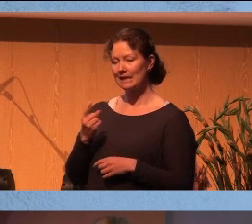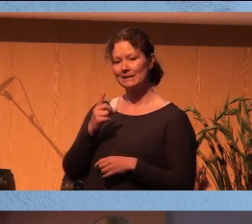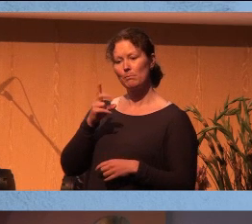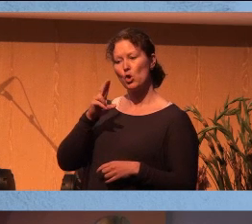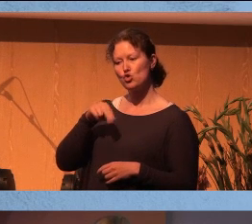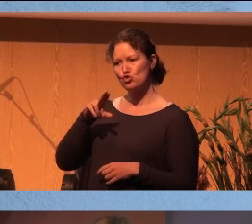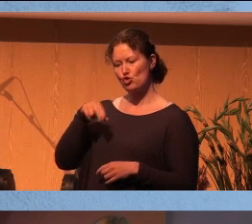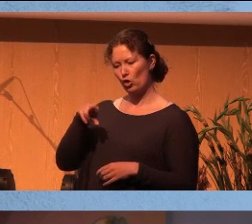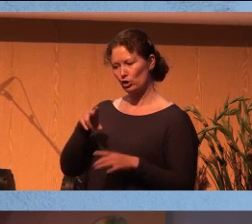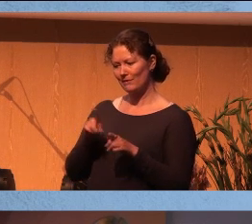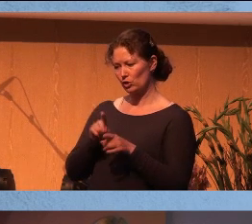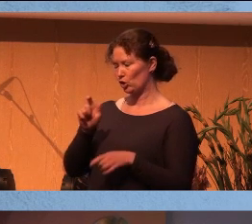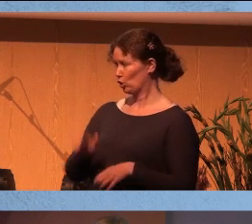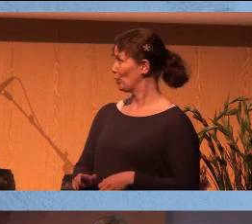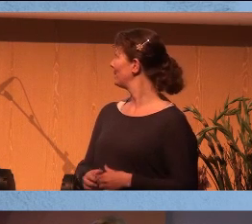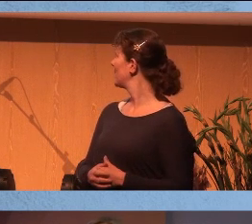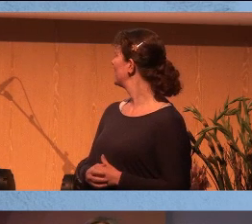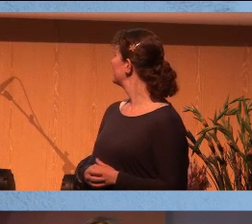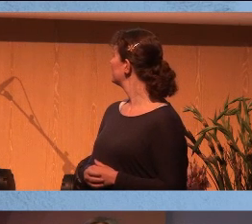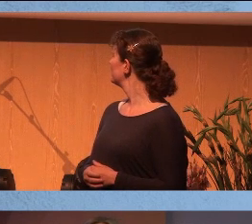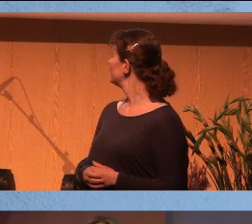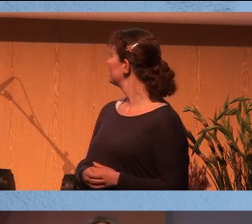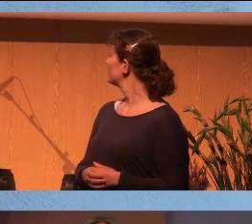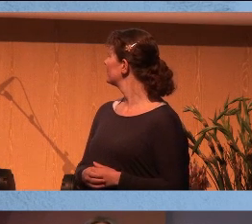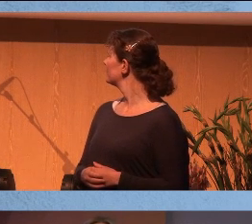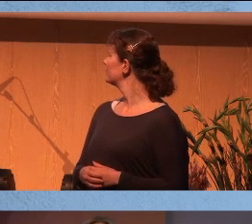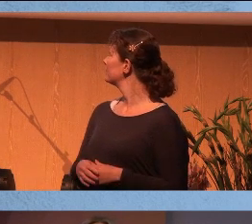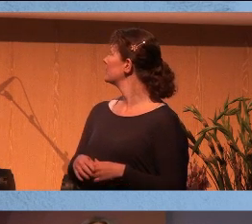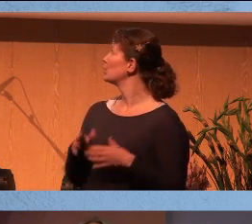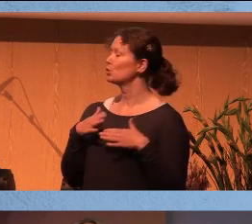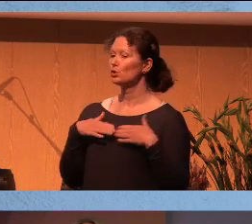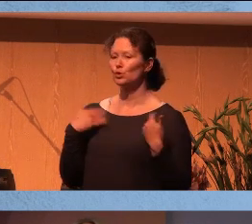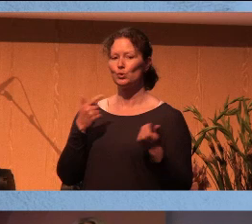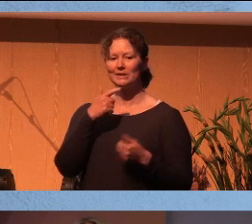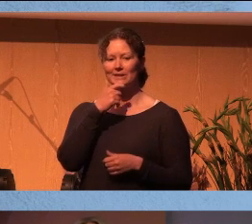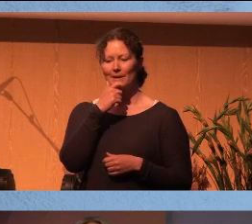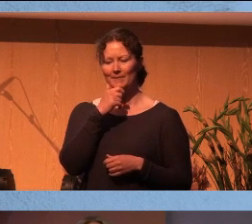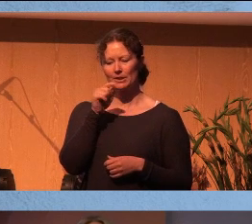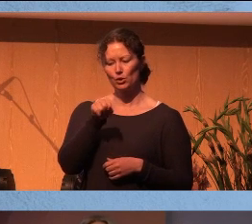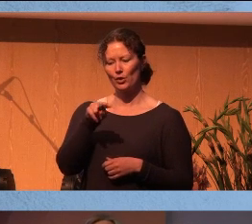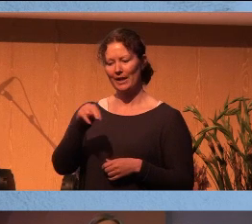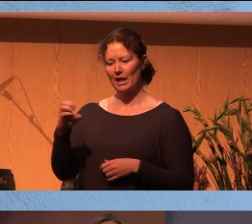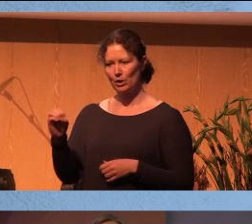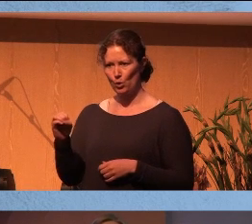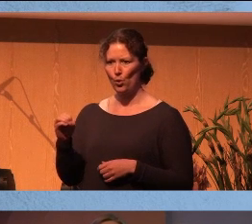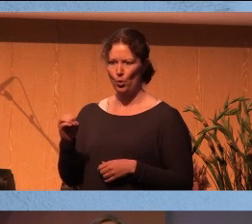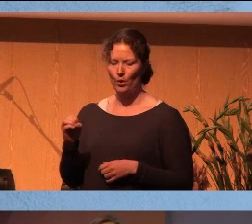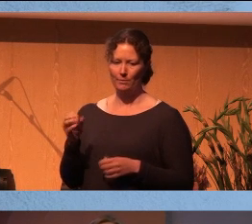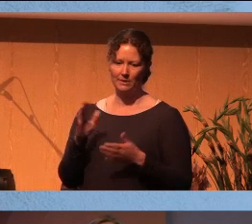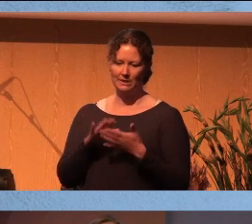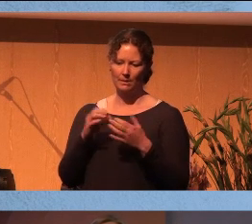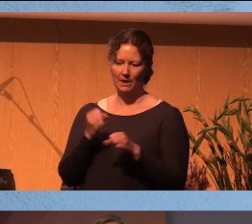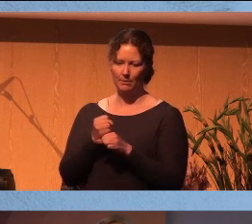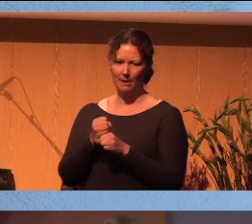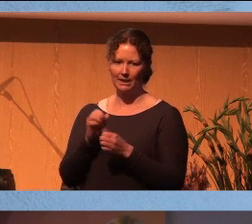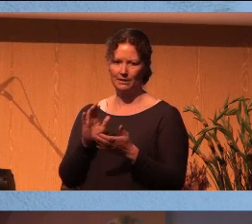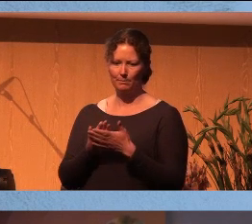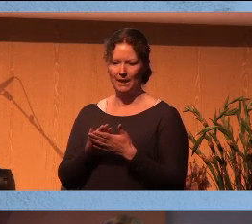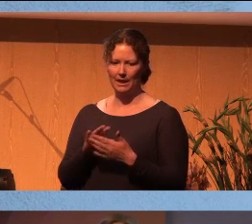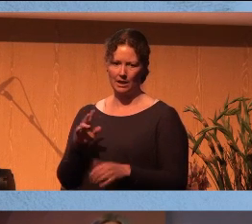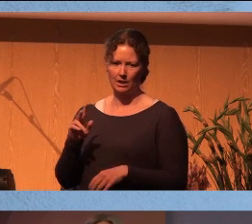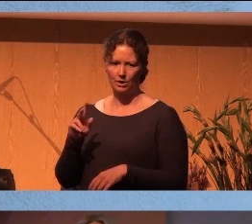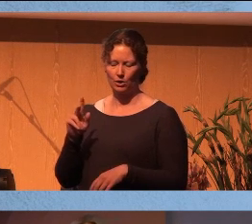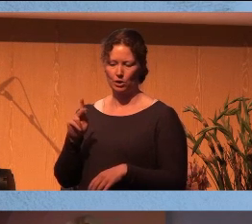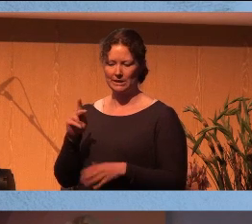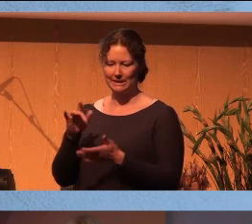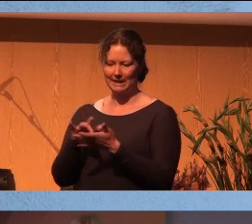norsk av denne typen. Og sunnskepsis.no den ble utviklet i samarbeid med pasienter ved Høgskolen i Oslo